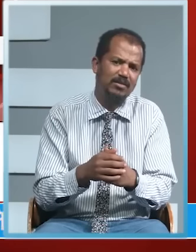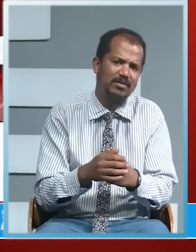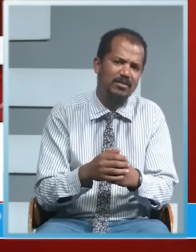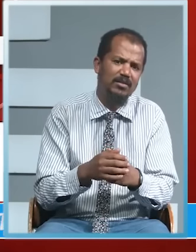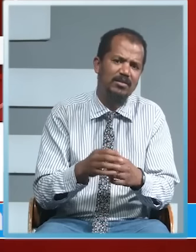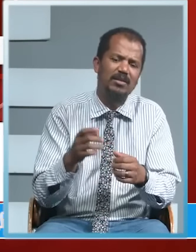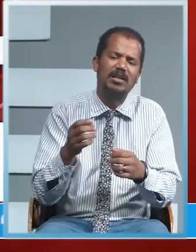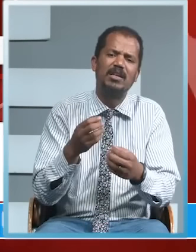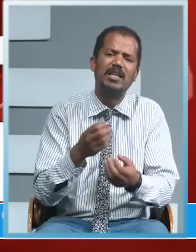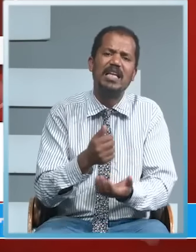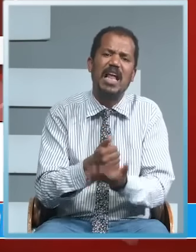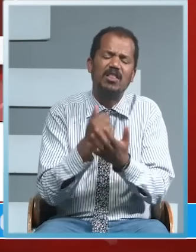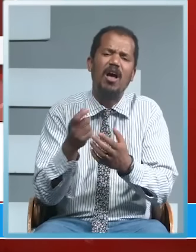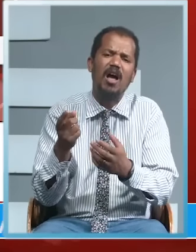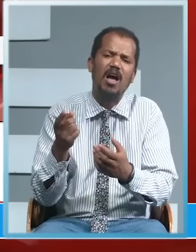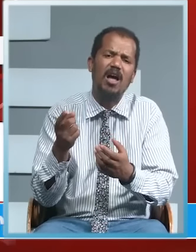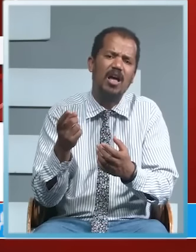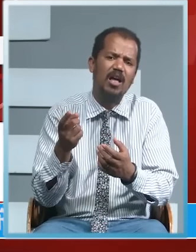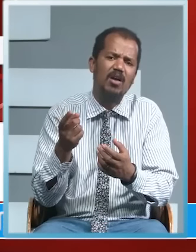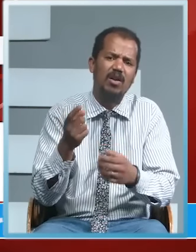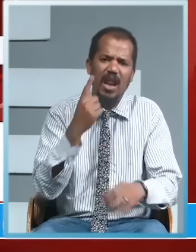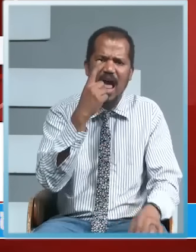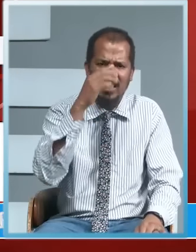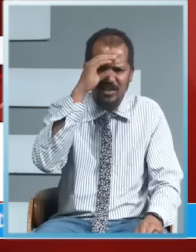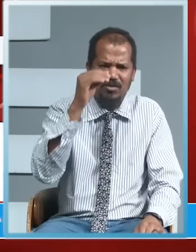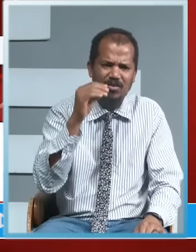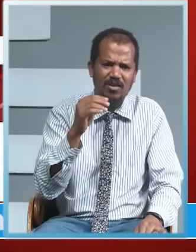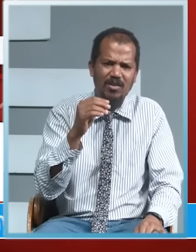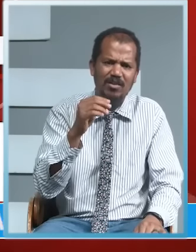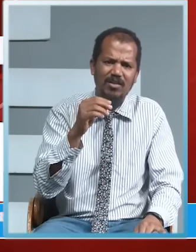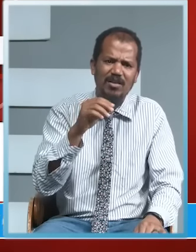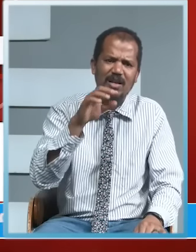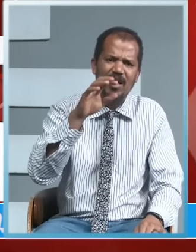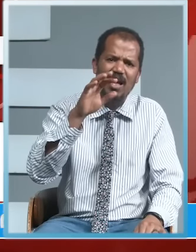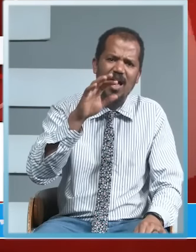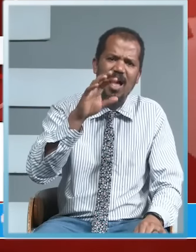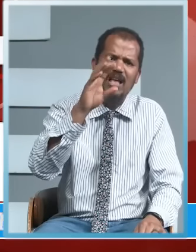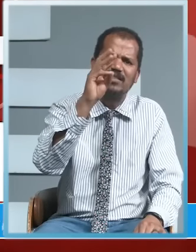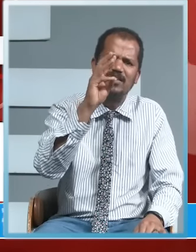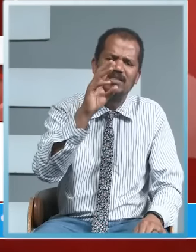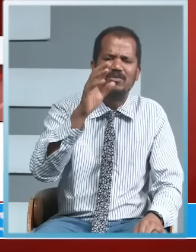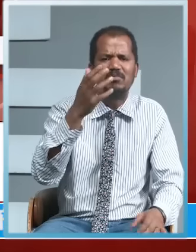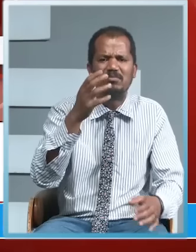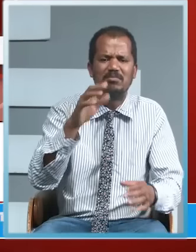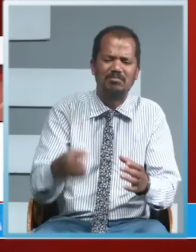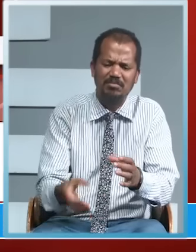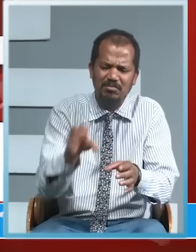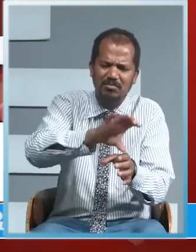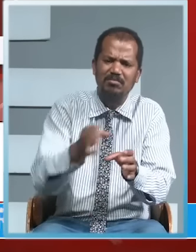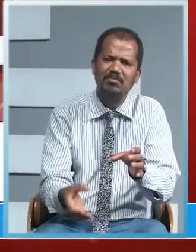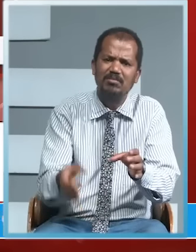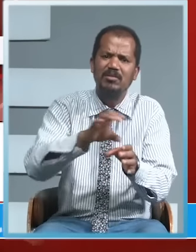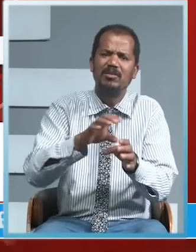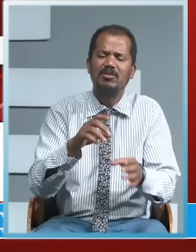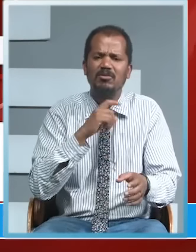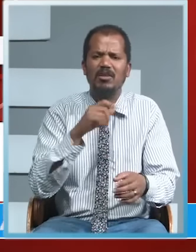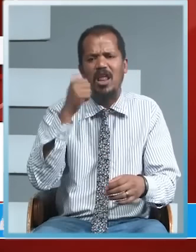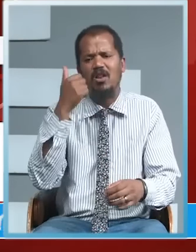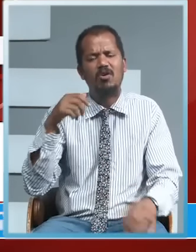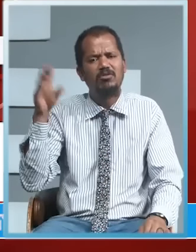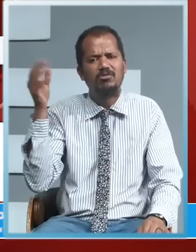ታክሱ ይመጣል። ለእንዲህ ሰው ከአምስት ጣሳ ስድስት ጣሳ ነው የሚወረውሩልን። ሌላውን እዛው ነው